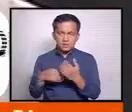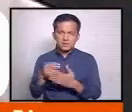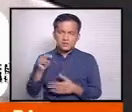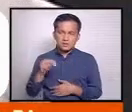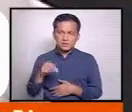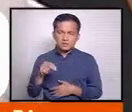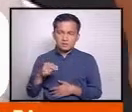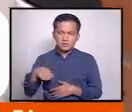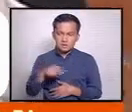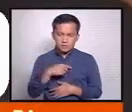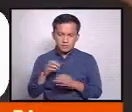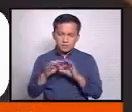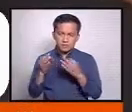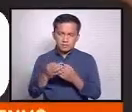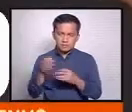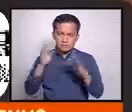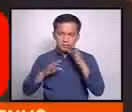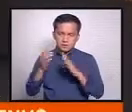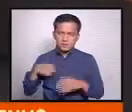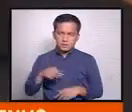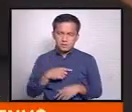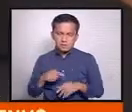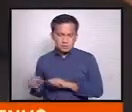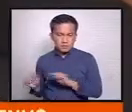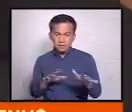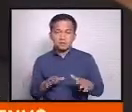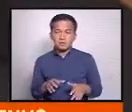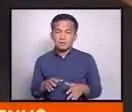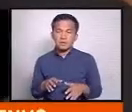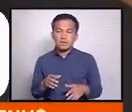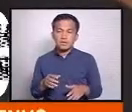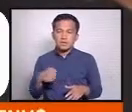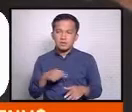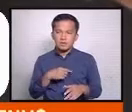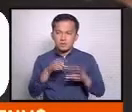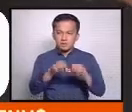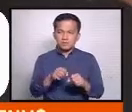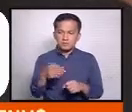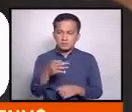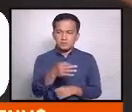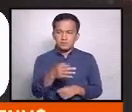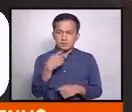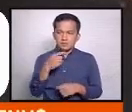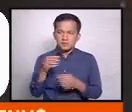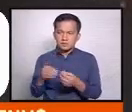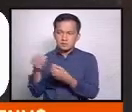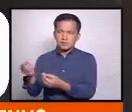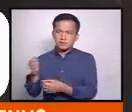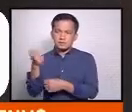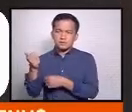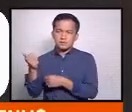pangangailangan ng aming pamilya. Ang problema naming mangingisda, yung aming huhuling isda parang ibinibigay pa sa